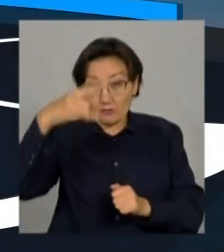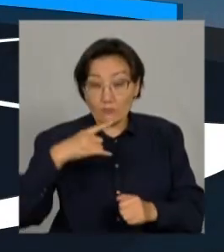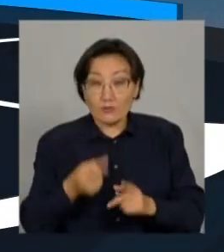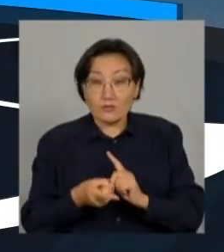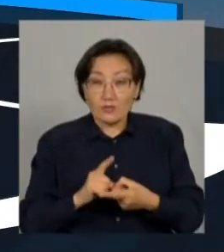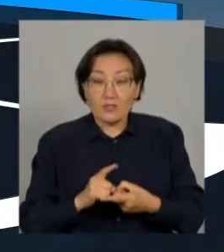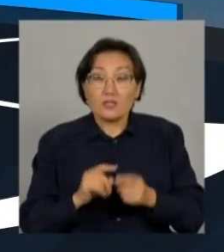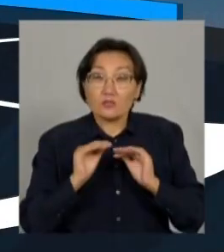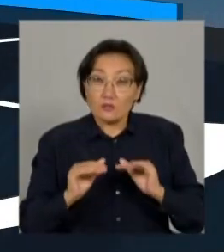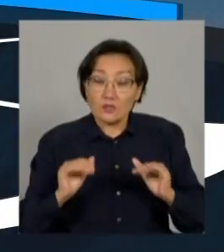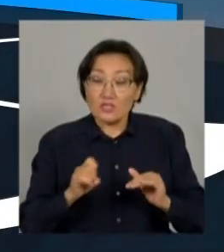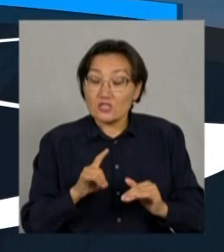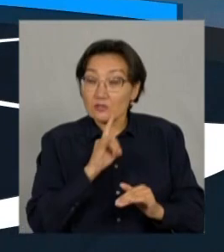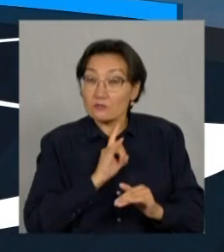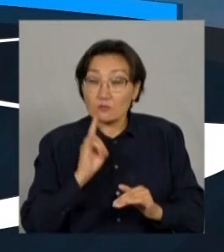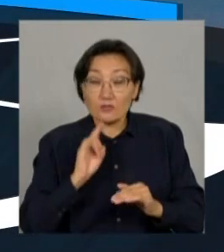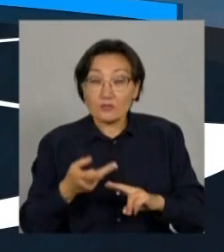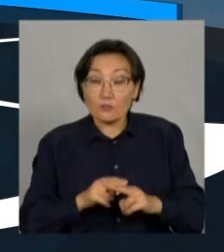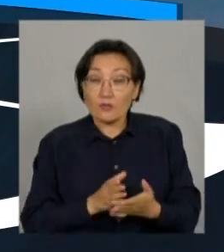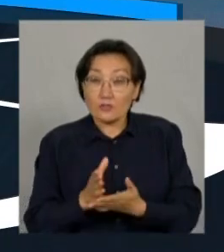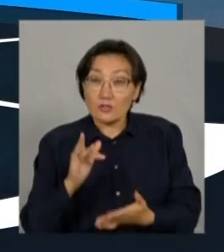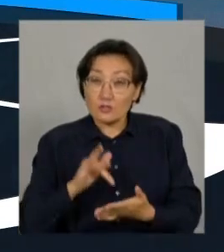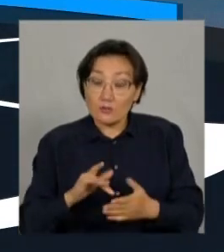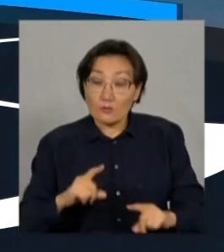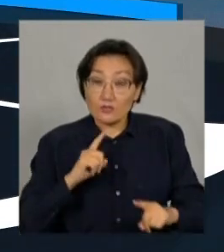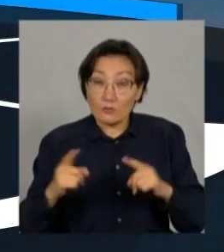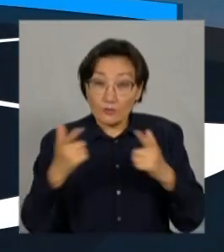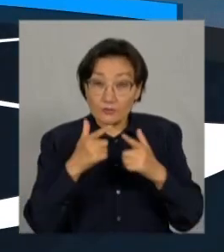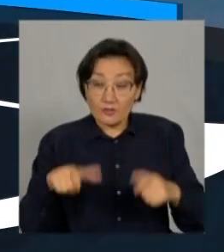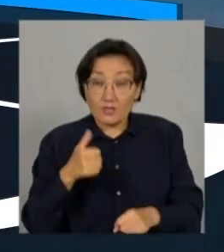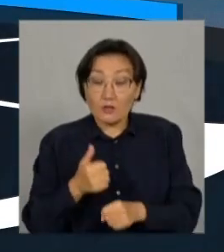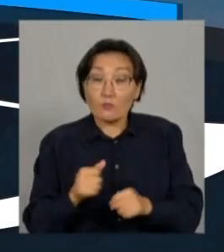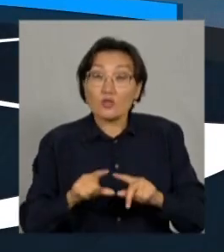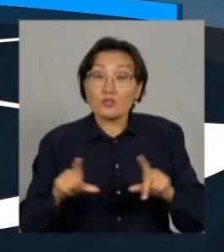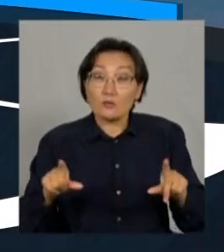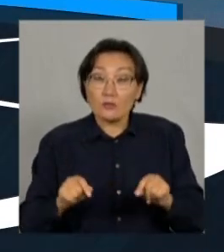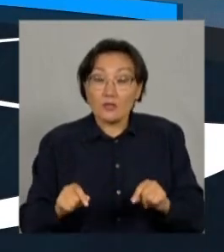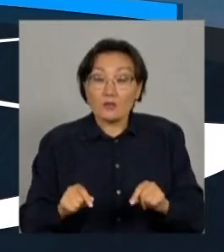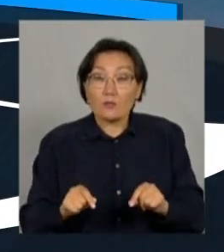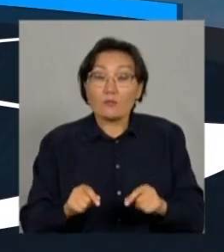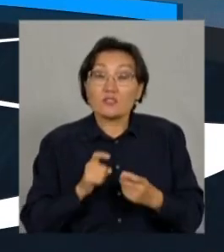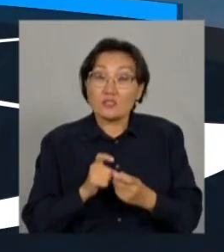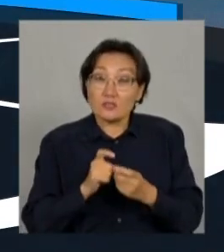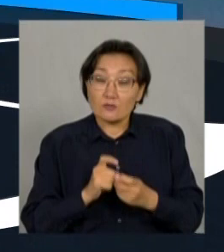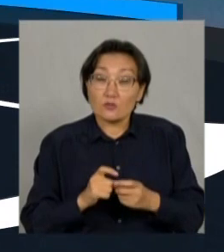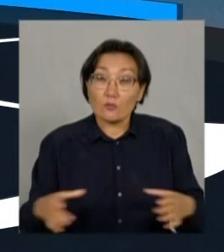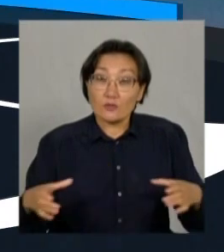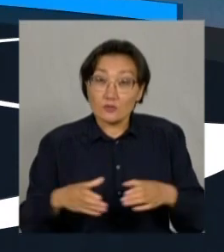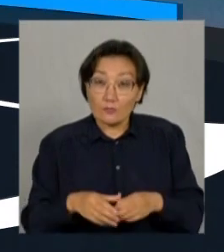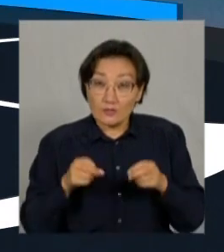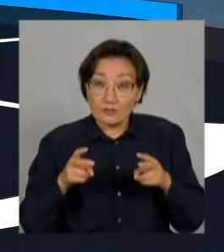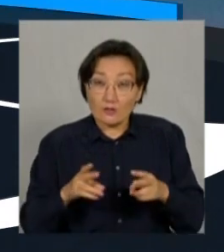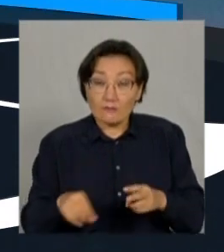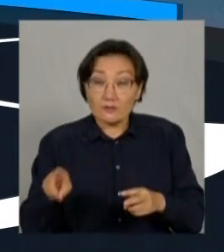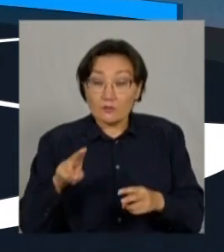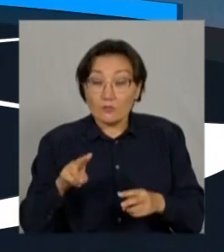становятся несовершеннолетние женщины. Об этом в службе центральных коммуникаций сообщил глава управления Департамента по борьбе с организованной преступностью